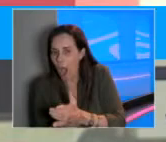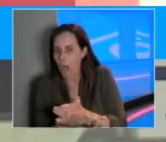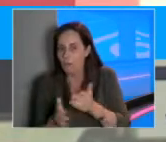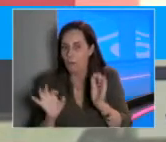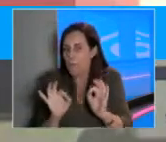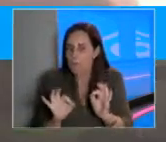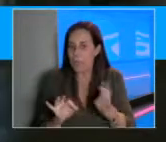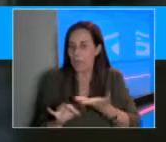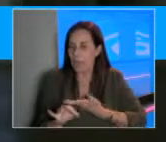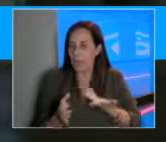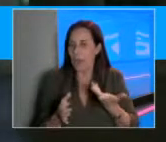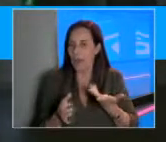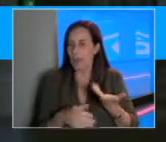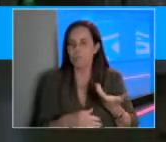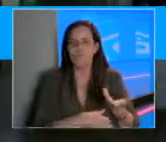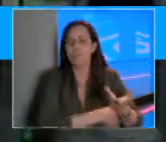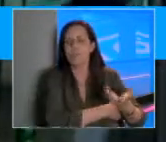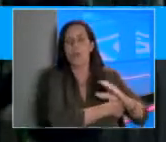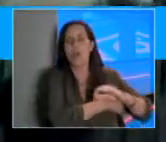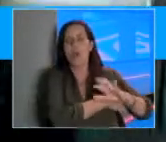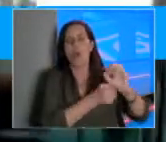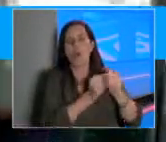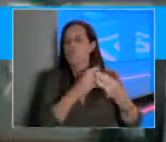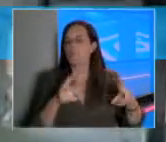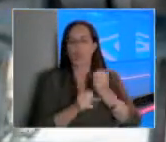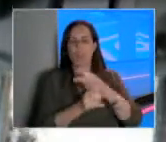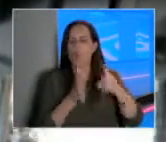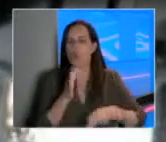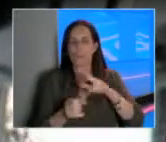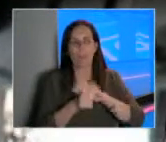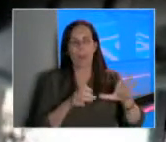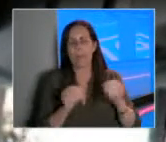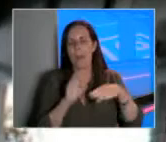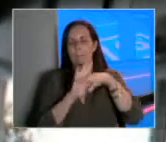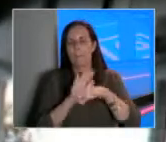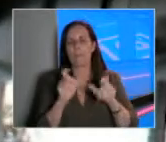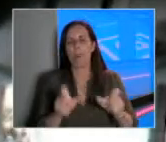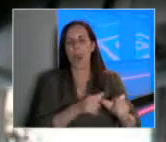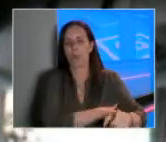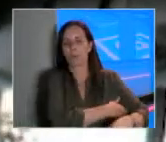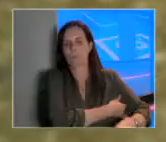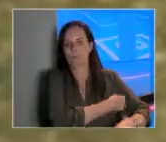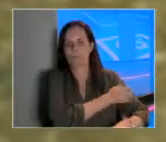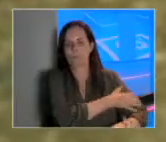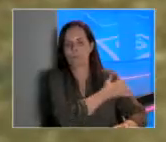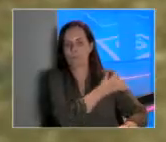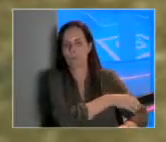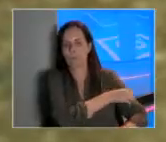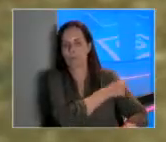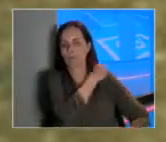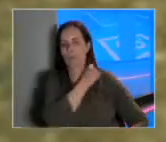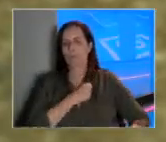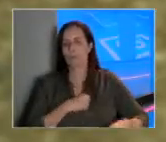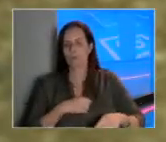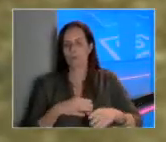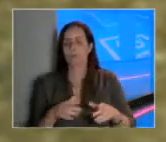בעצם לקבל על עצמה את המגבלות, או שאי אפשר להפעיל אותה באופן מלא תחת המגבלות? החשש הגדול